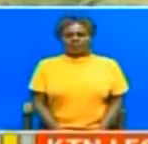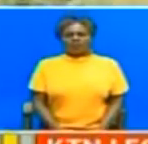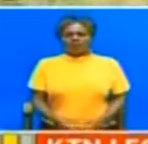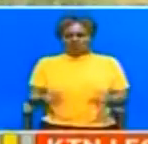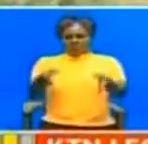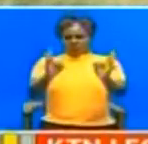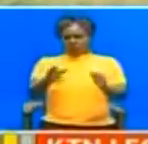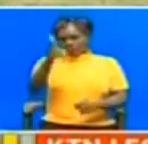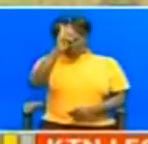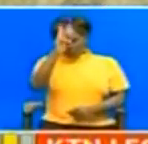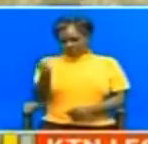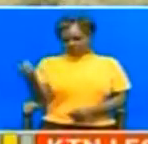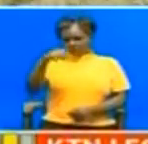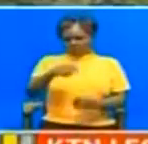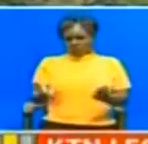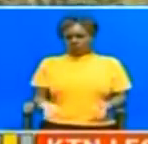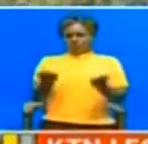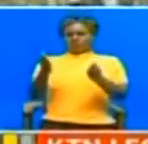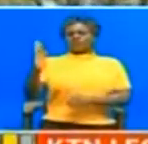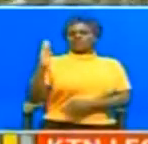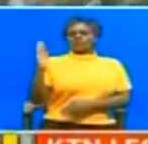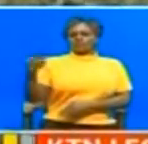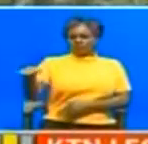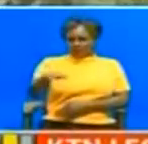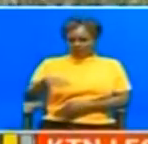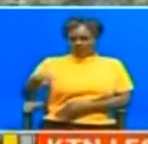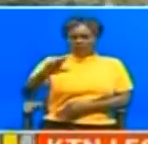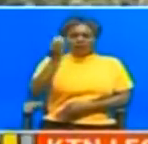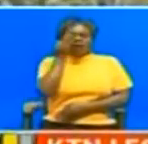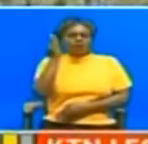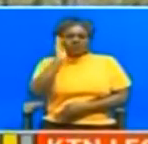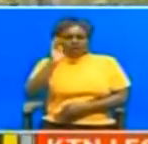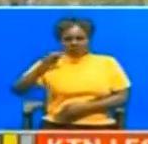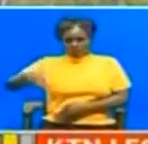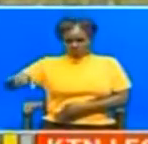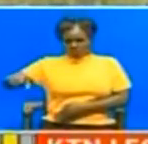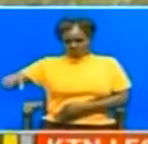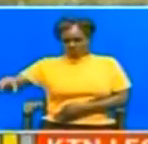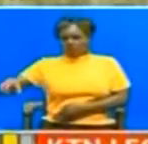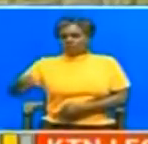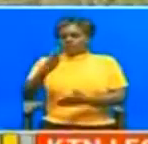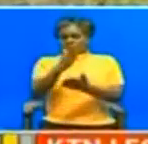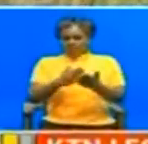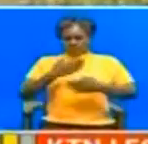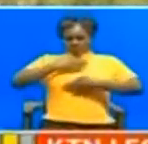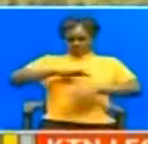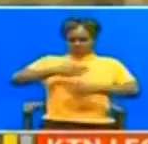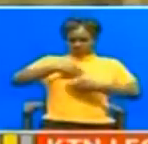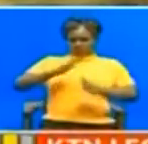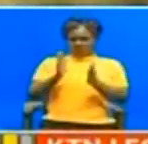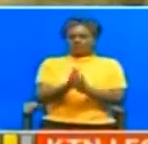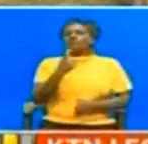Maafisa wa polisi walifika kuimarisha hali ya usalama katika eneo la Lowangila, kaunti ya Isiolo, baada ya vijana kutoka jamii za Samburu na